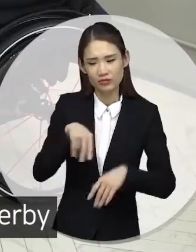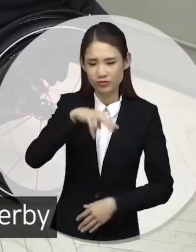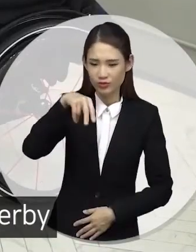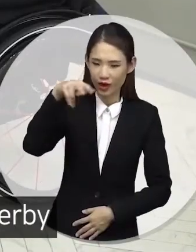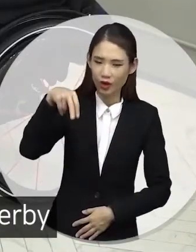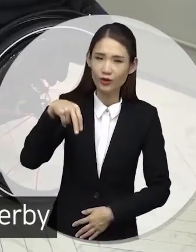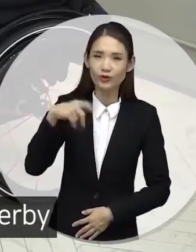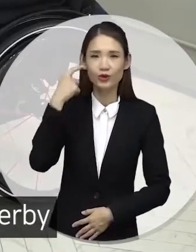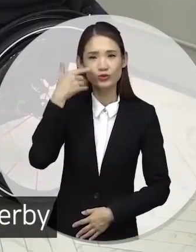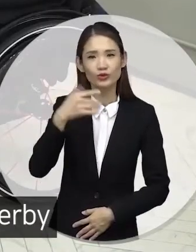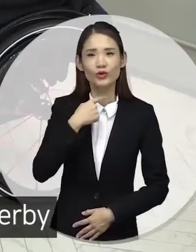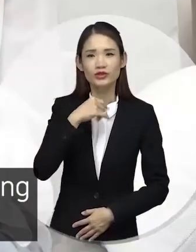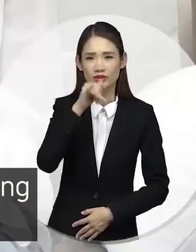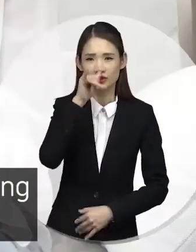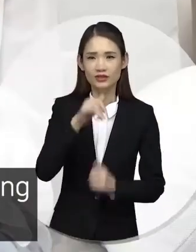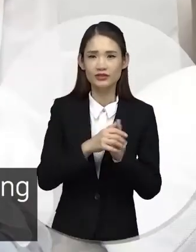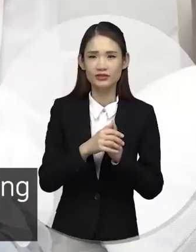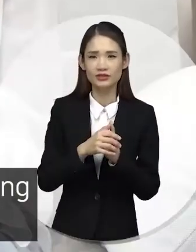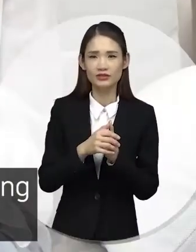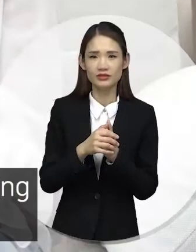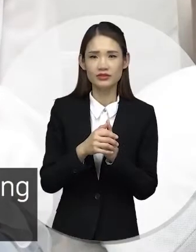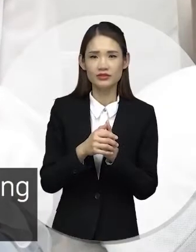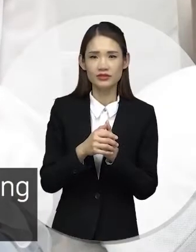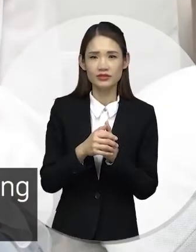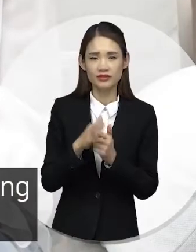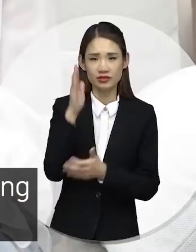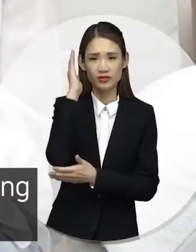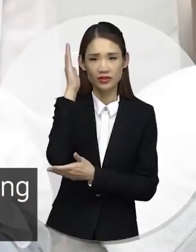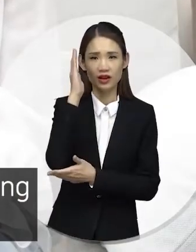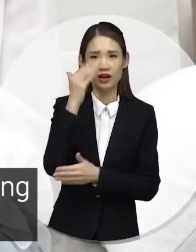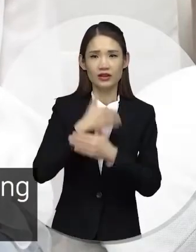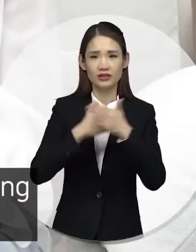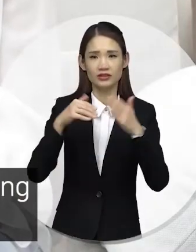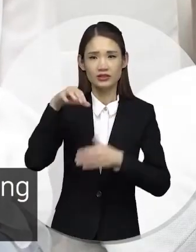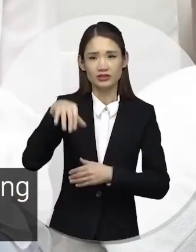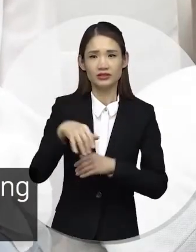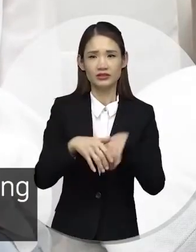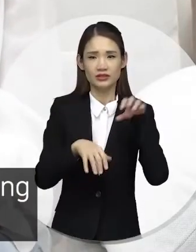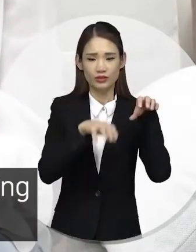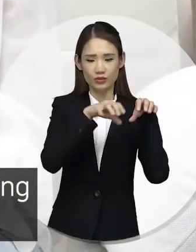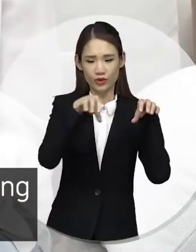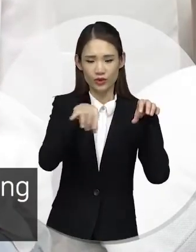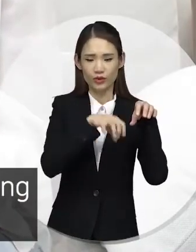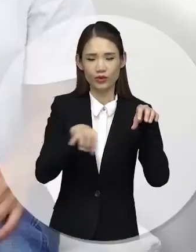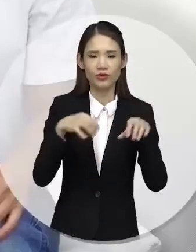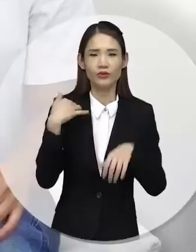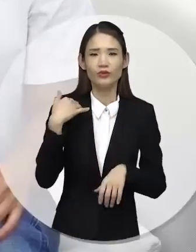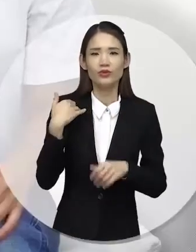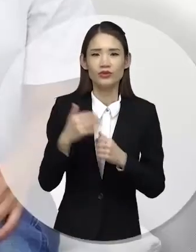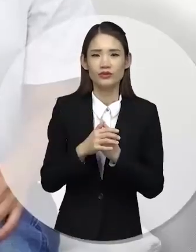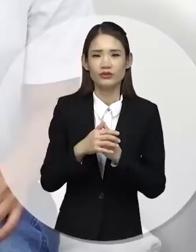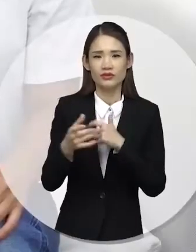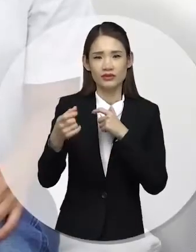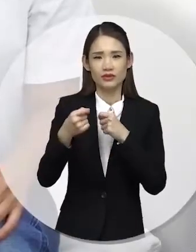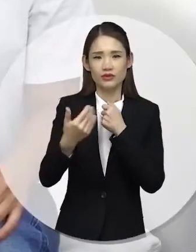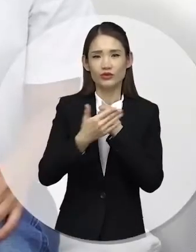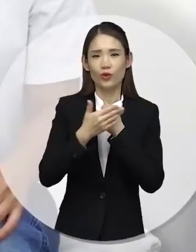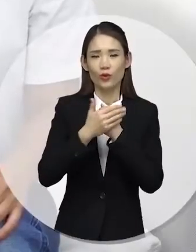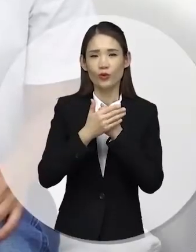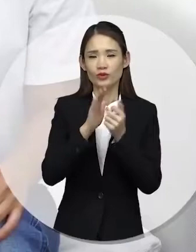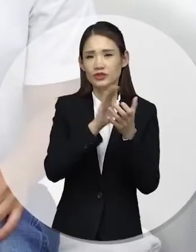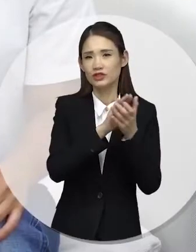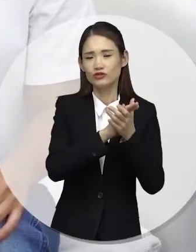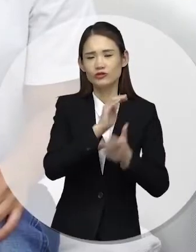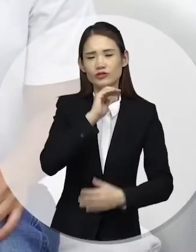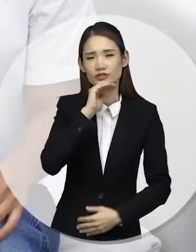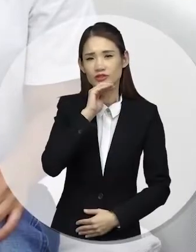사람한테 물어도 보고 이렇게 갔다가 단과대 앞에서 강의실이 몇 동인지를 모르는 거예요. 그 앞에서 도우미